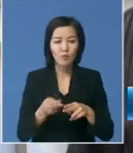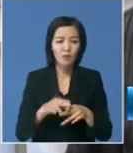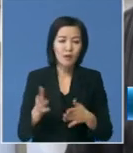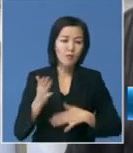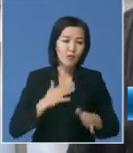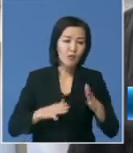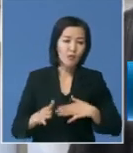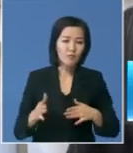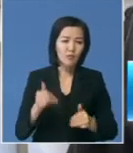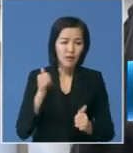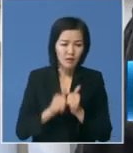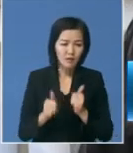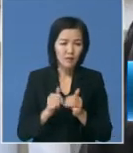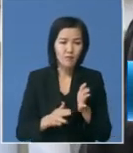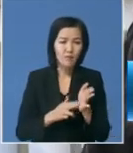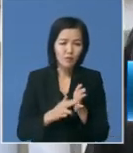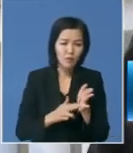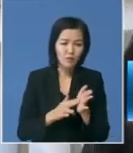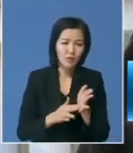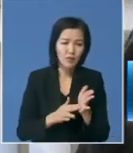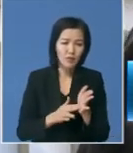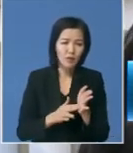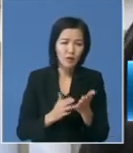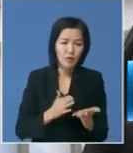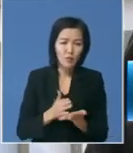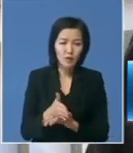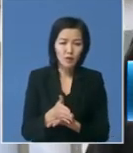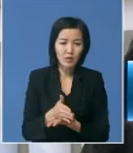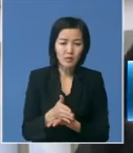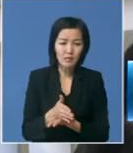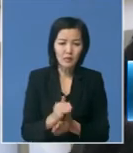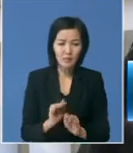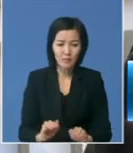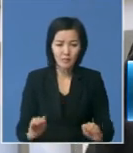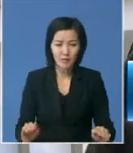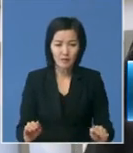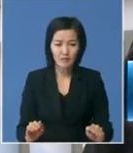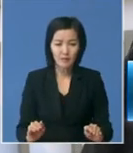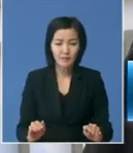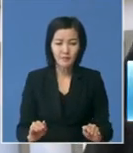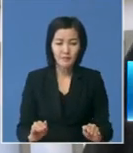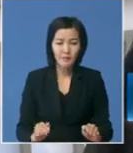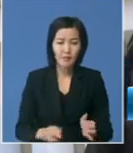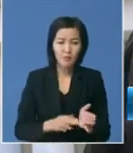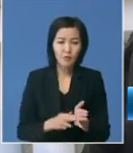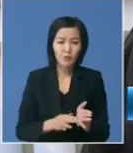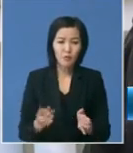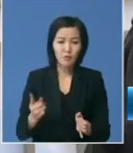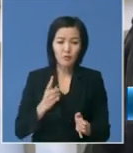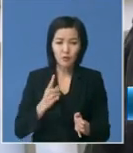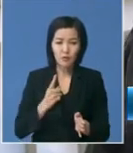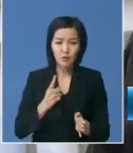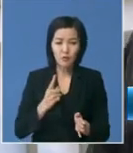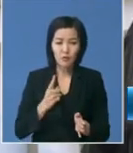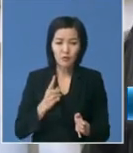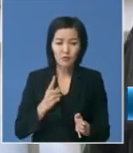қуаныштымын. Өткен біз жылғы мына пойыз жолдан өткенде біздің балалар мектепке, немерелеріміз мектепке баратын. Сол кезде пойыз жолды күтіп алдынан шығатынбыз